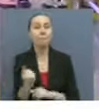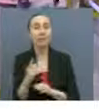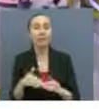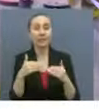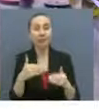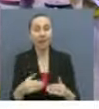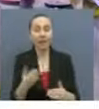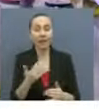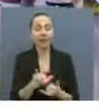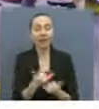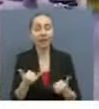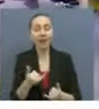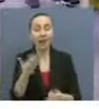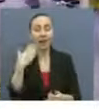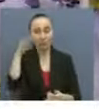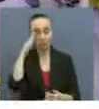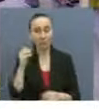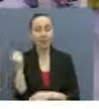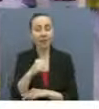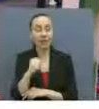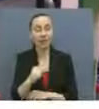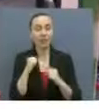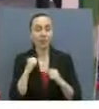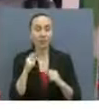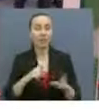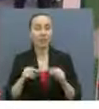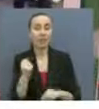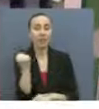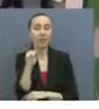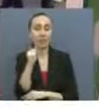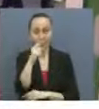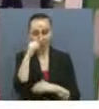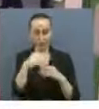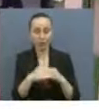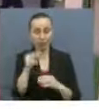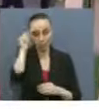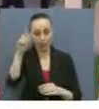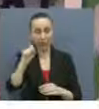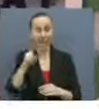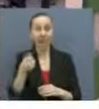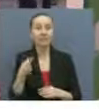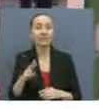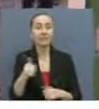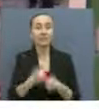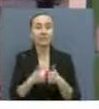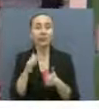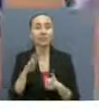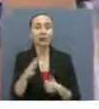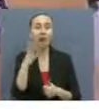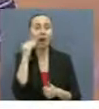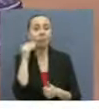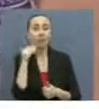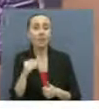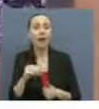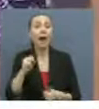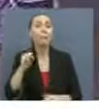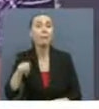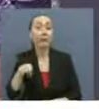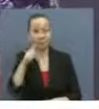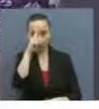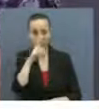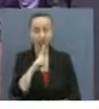для акмолинских армрестлеров. Спортсмены настроены на победу на предстоящем чемпионате Азии. Соревнования пройдут в Алматы в апреле.